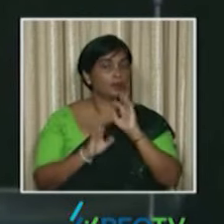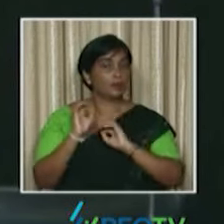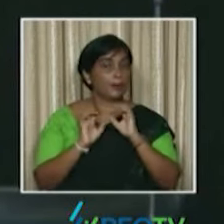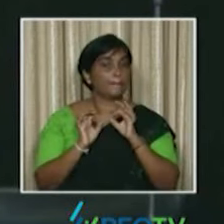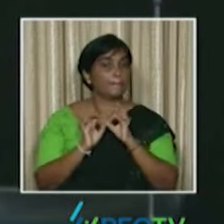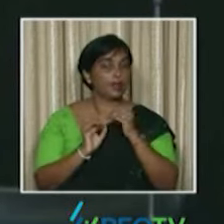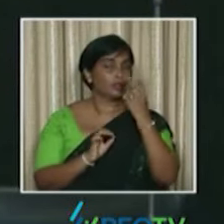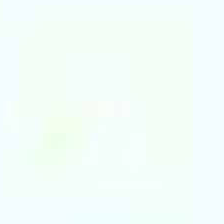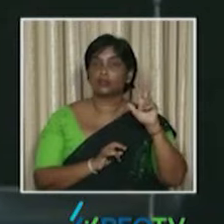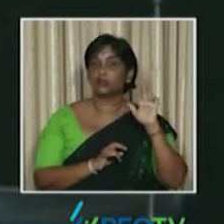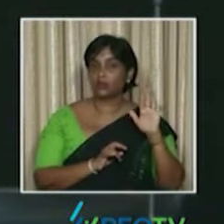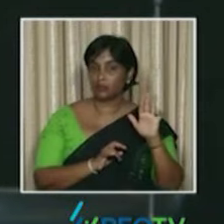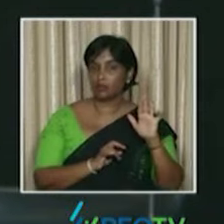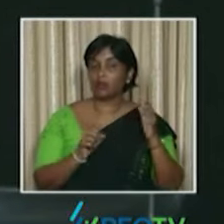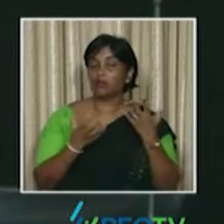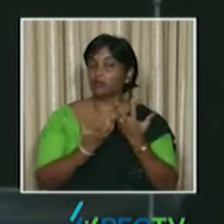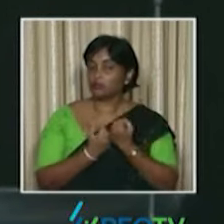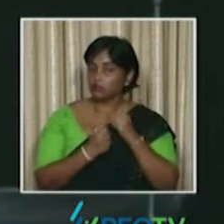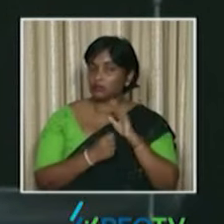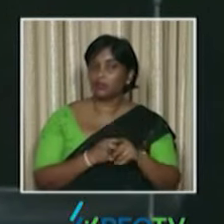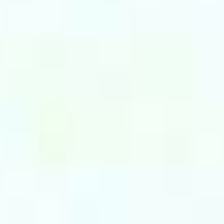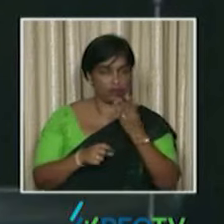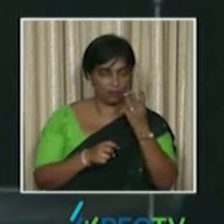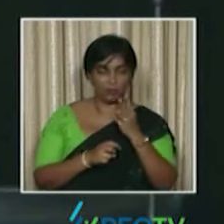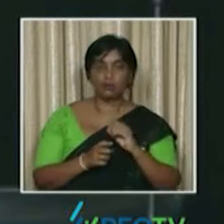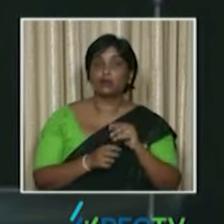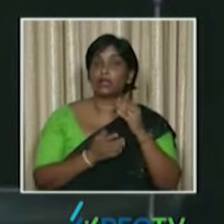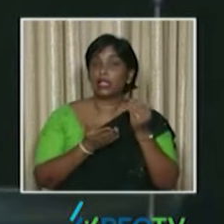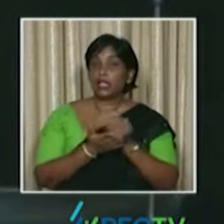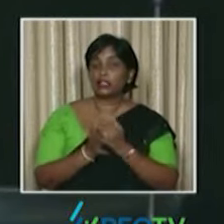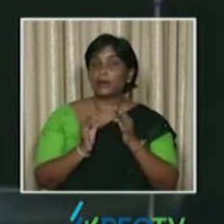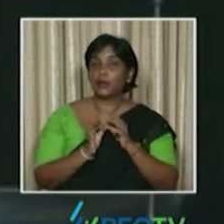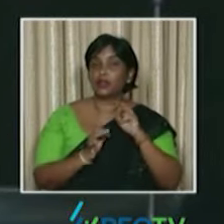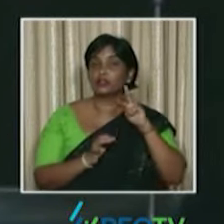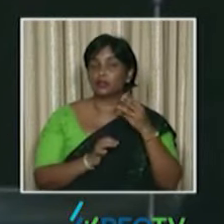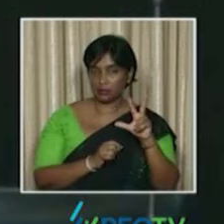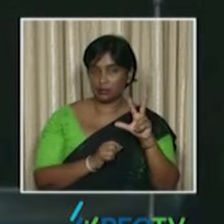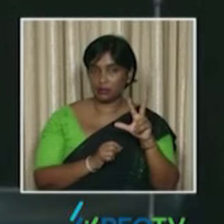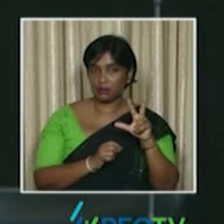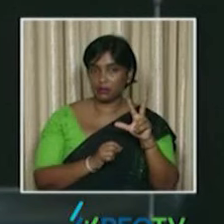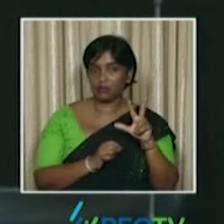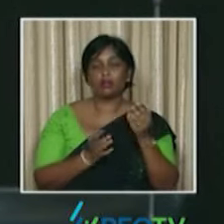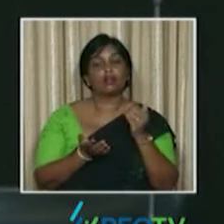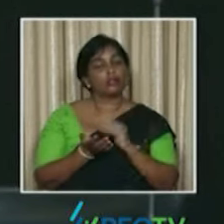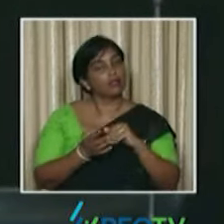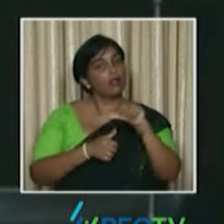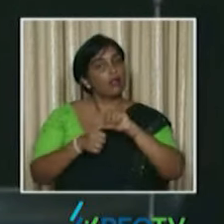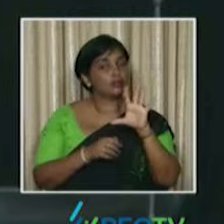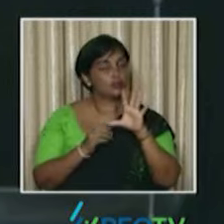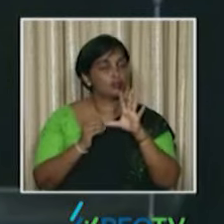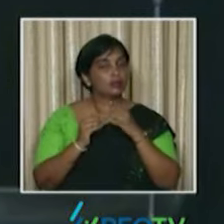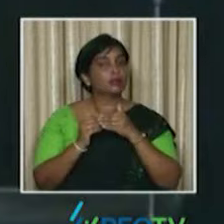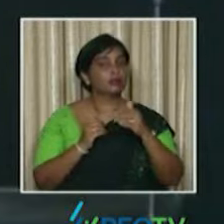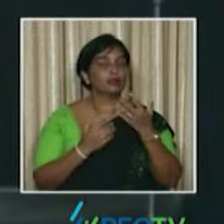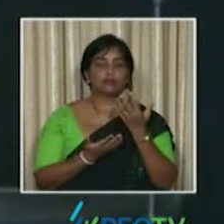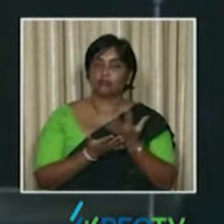බිලියන 3789ක් උපය ගන්න සිද්ධ වෙන්නේ මේ ආයතන තුනට ඉතුරු බිලියන 338ම තව ආයතන 35කින් තමයි